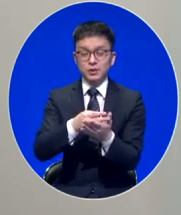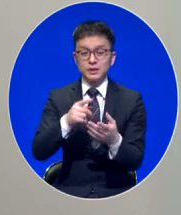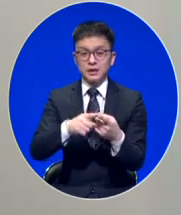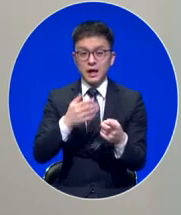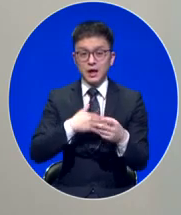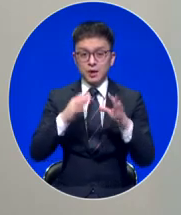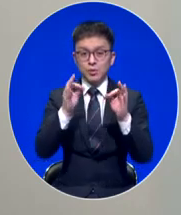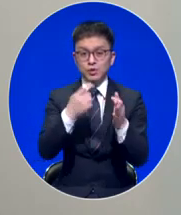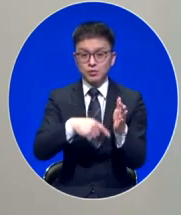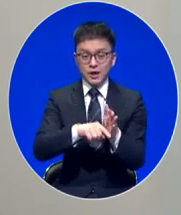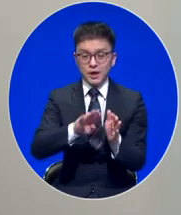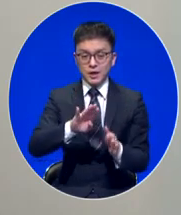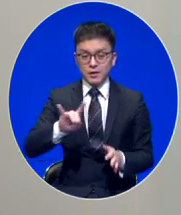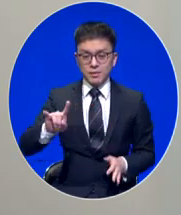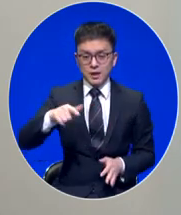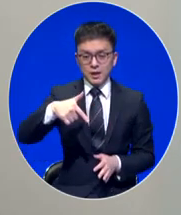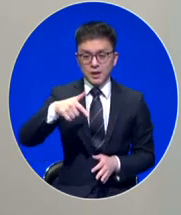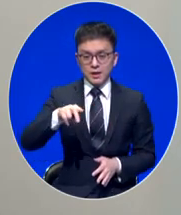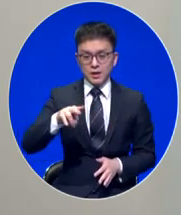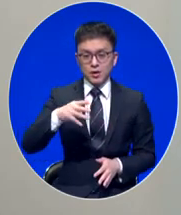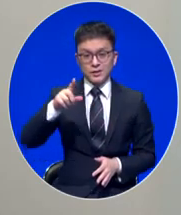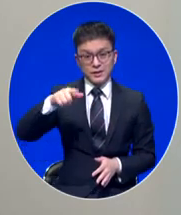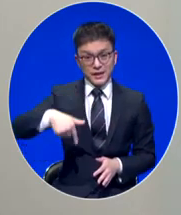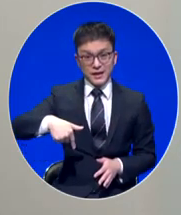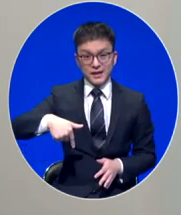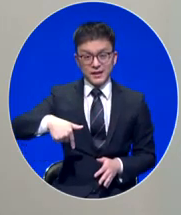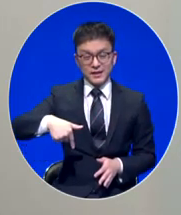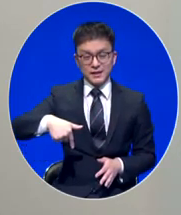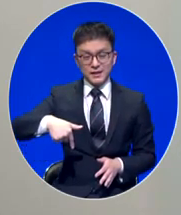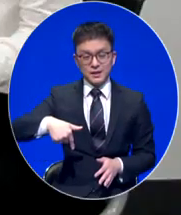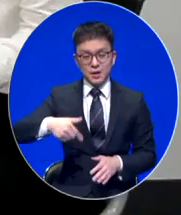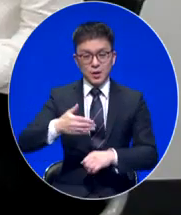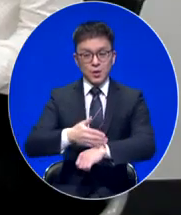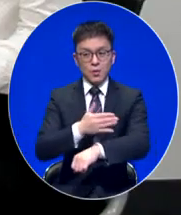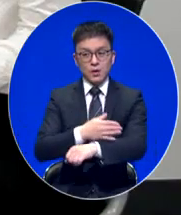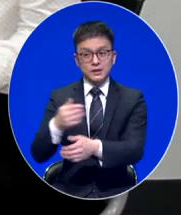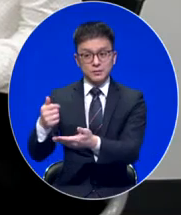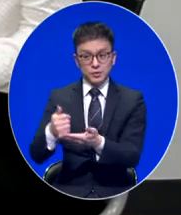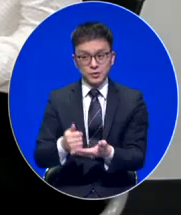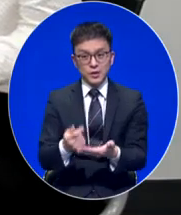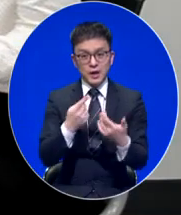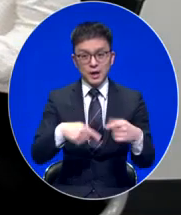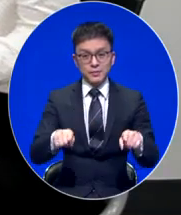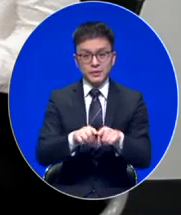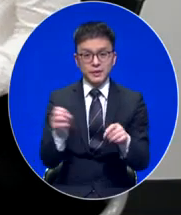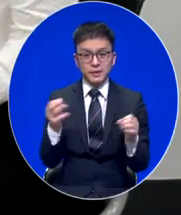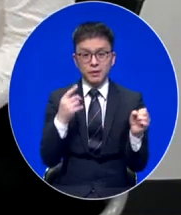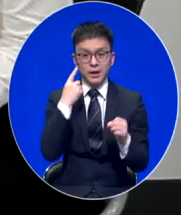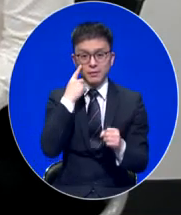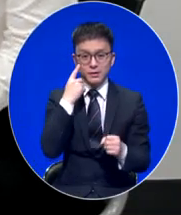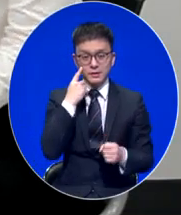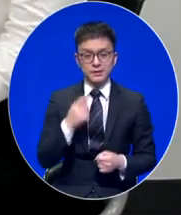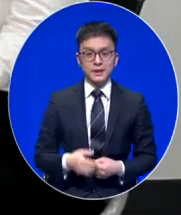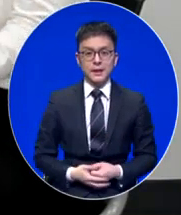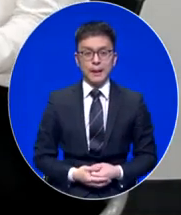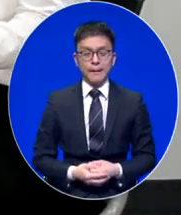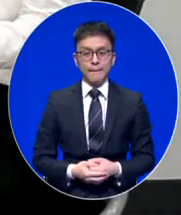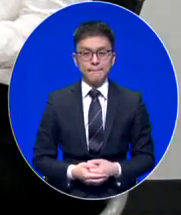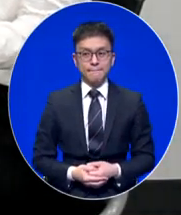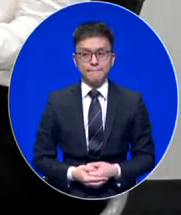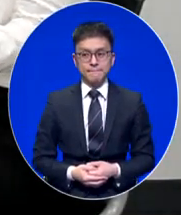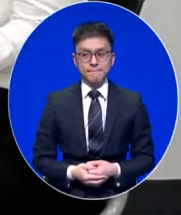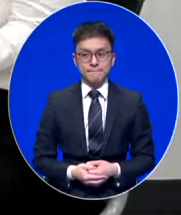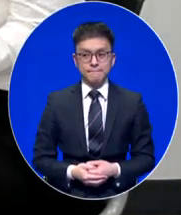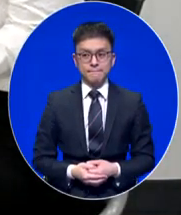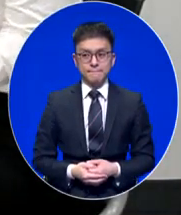배경 택 인구 정책 총각과 과장님께서 자리 함께 하셨습니다 굉장히 안녕하세요 네 안녕하세요 어